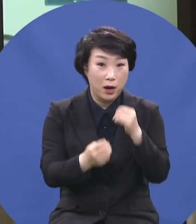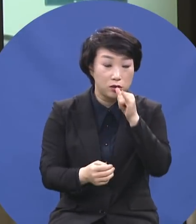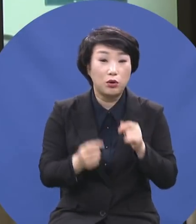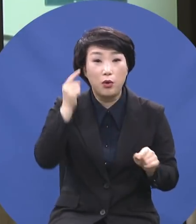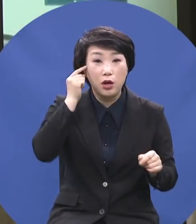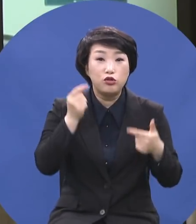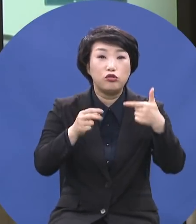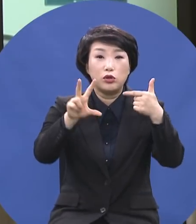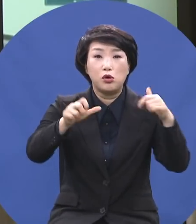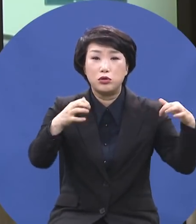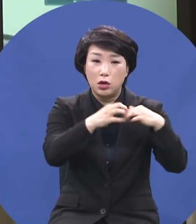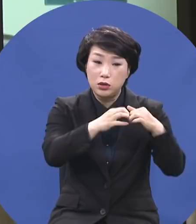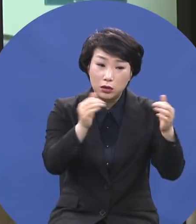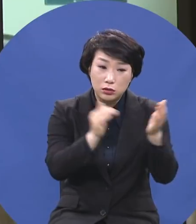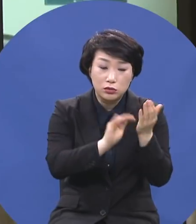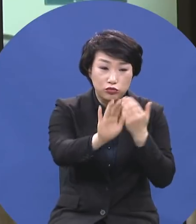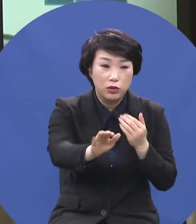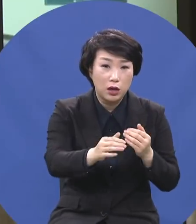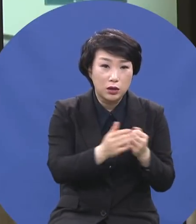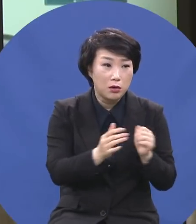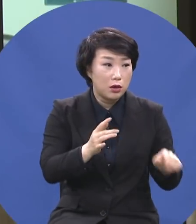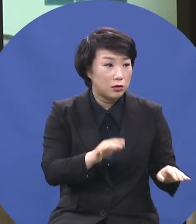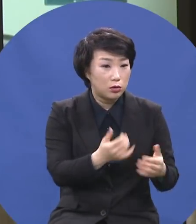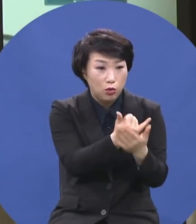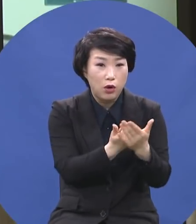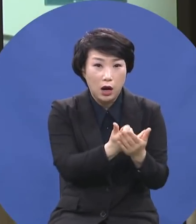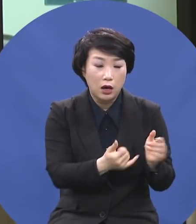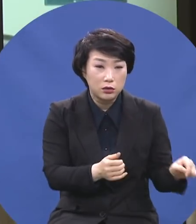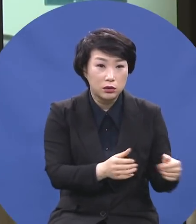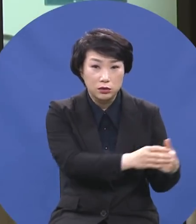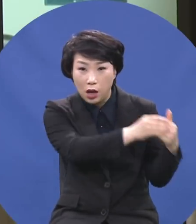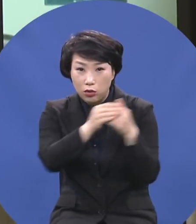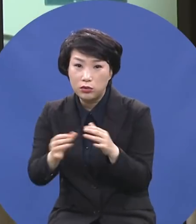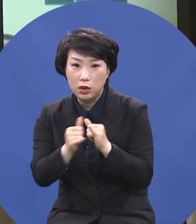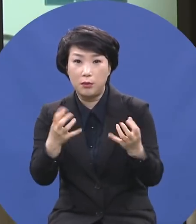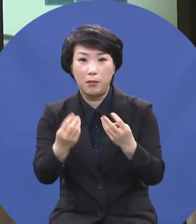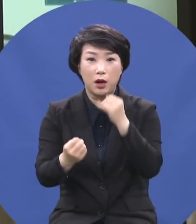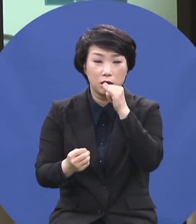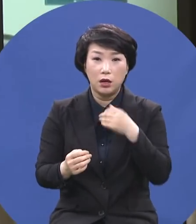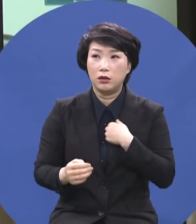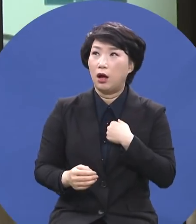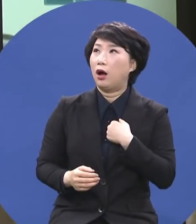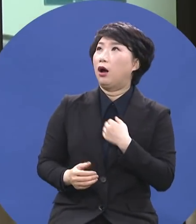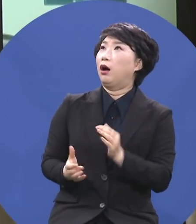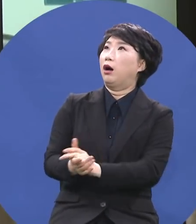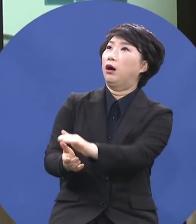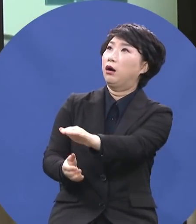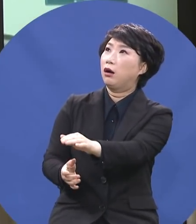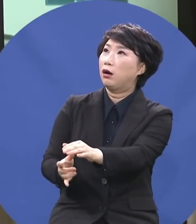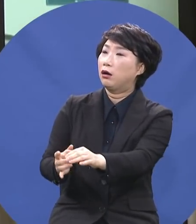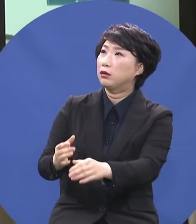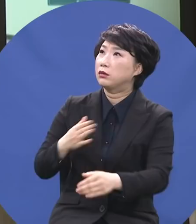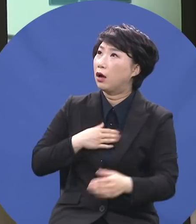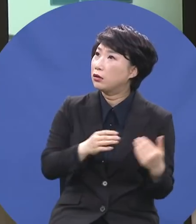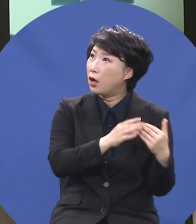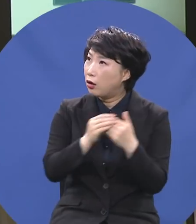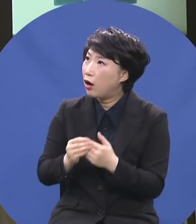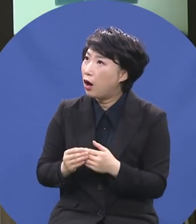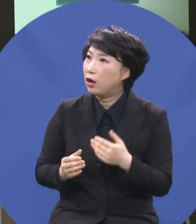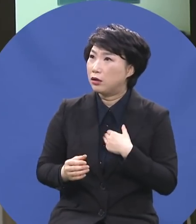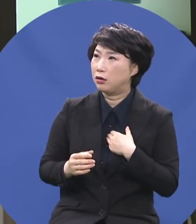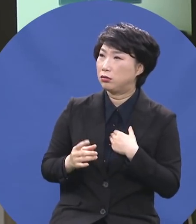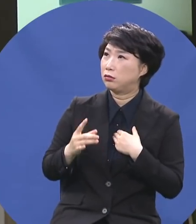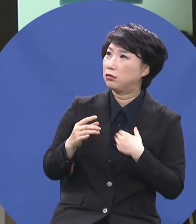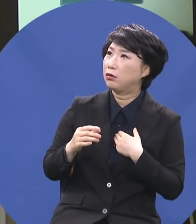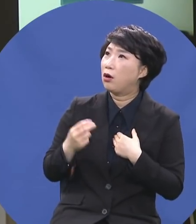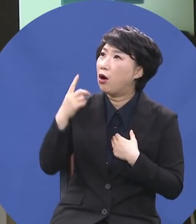고원해갖고 내가 어디도 댕이다. 우리 어머니가 날 주워왔나. 그때부터 가만히 어머니를 쳐다보니까 내가 어머니